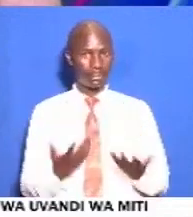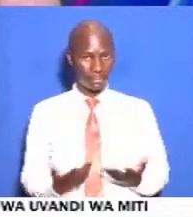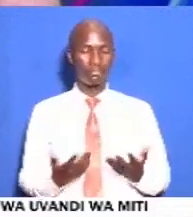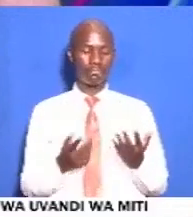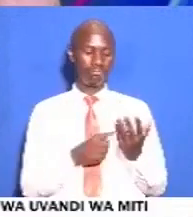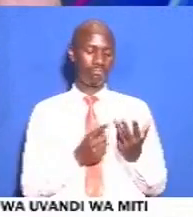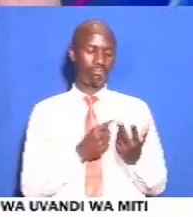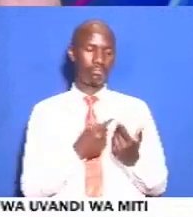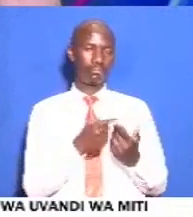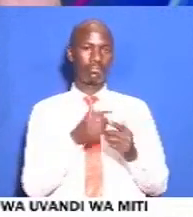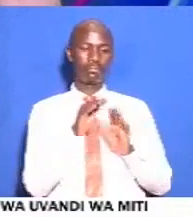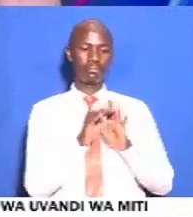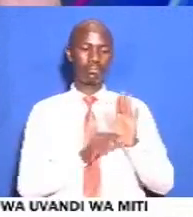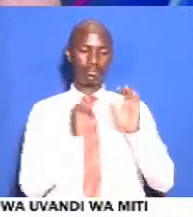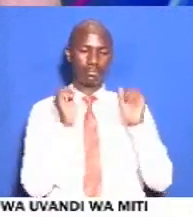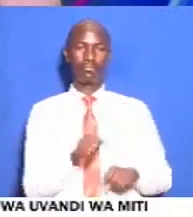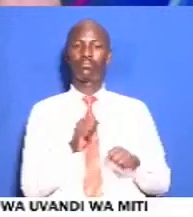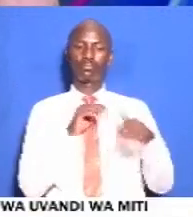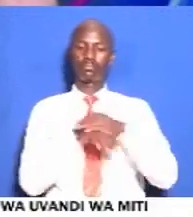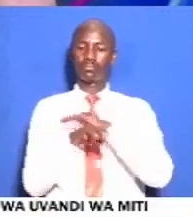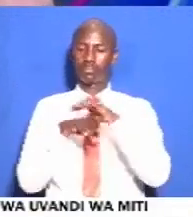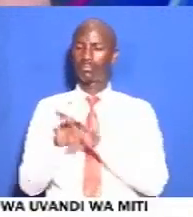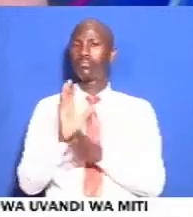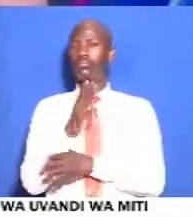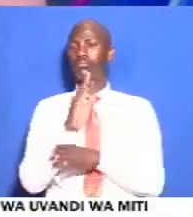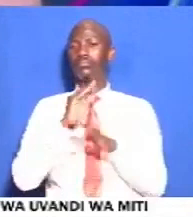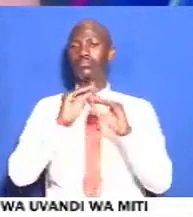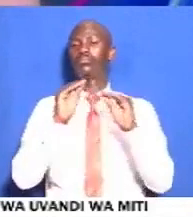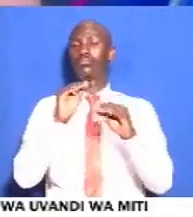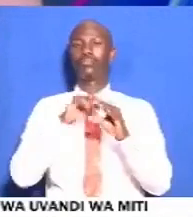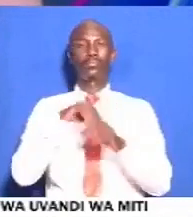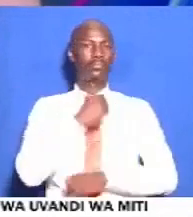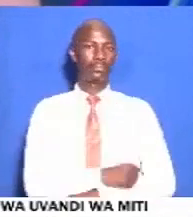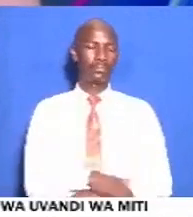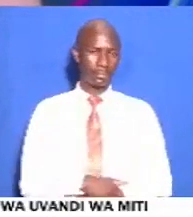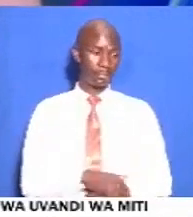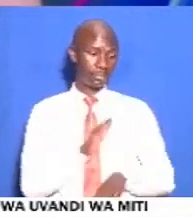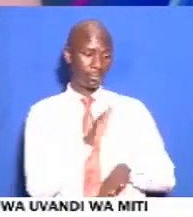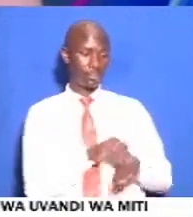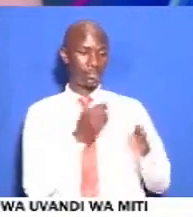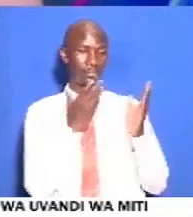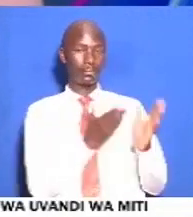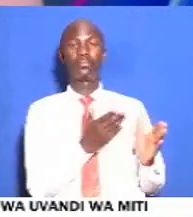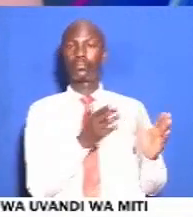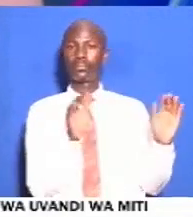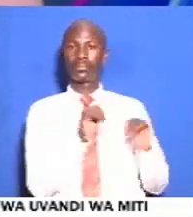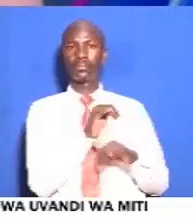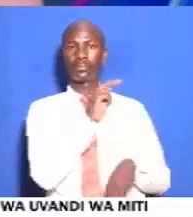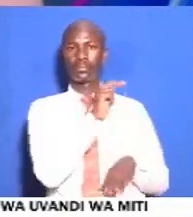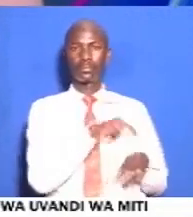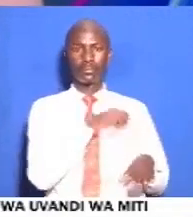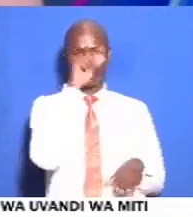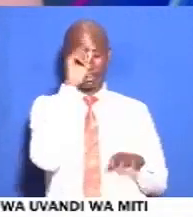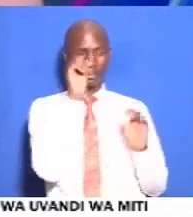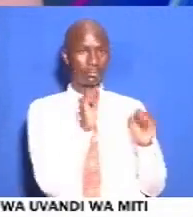nweki ya mitalatala ya kuhikithia kano bandiwa mitinwe dha Kusomethya Masukuluni. Na hindi ni kana wito ni wende na kumu wana kuhi serikali nini ni